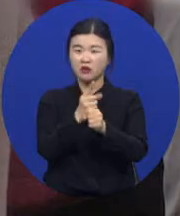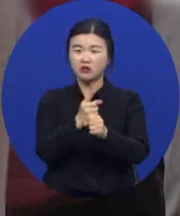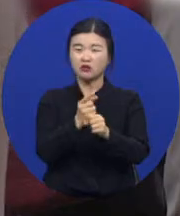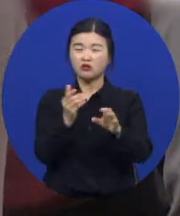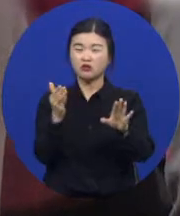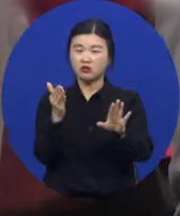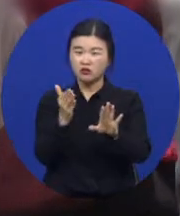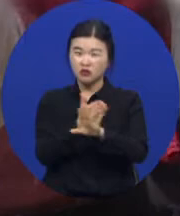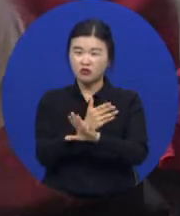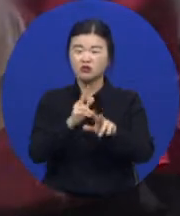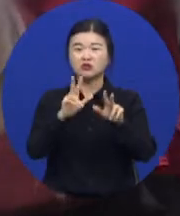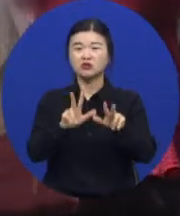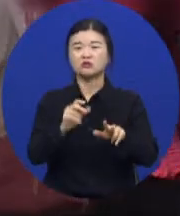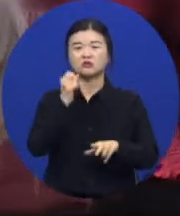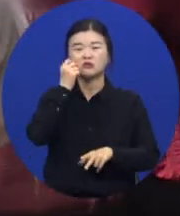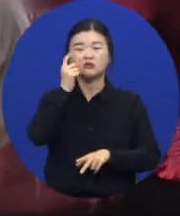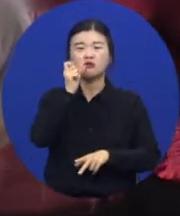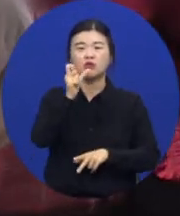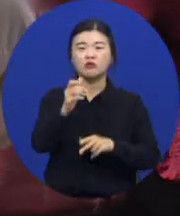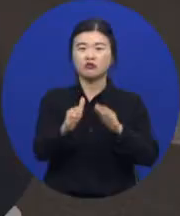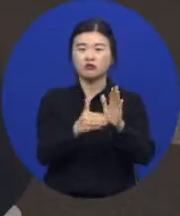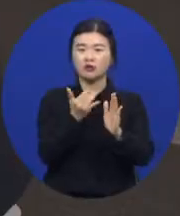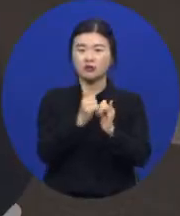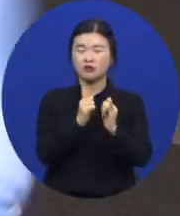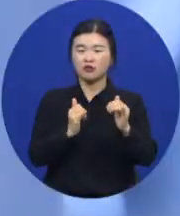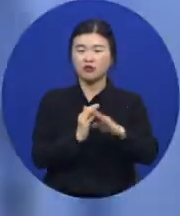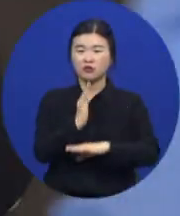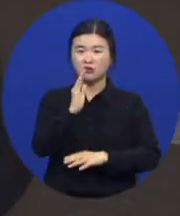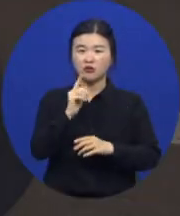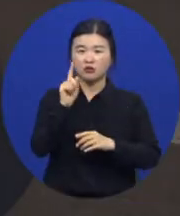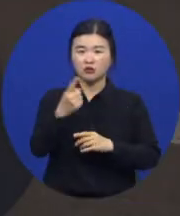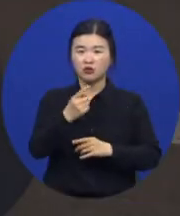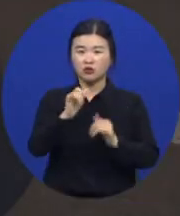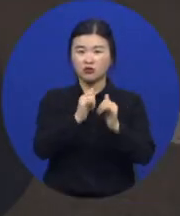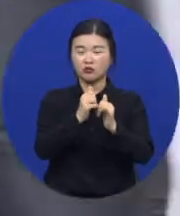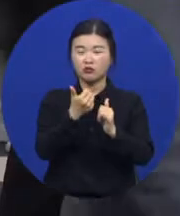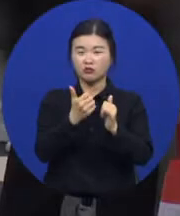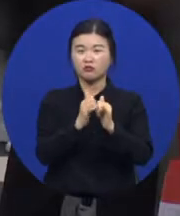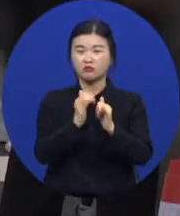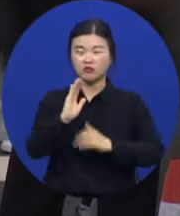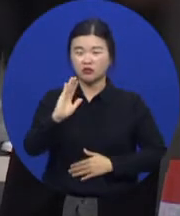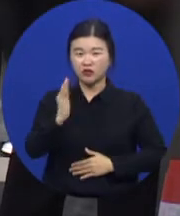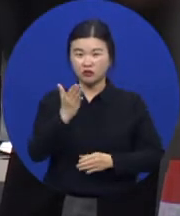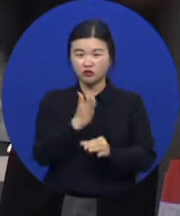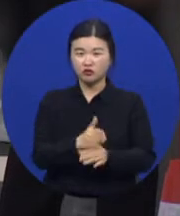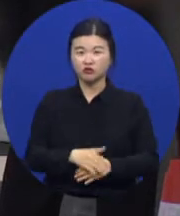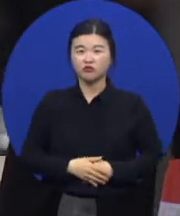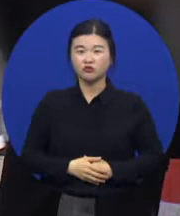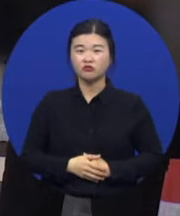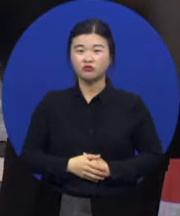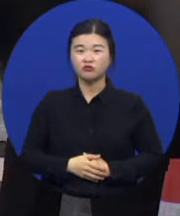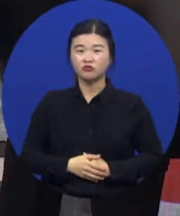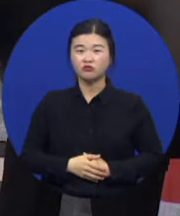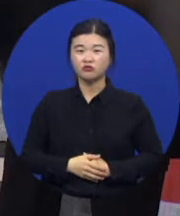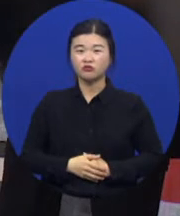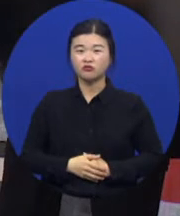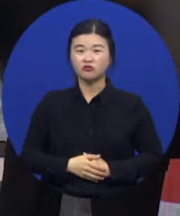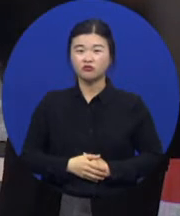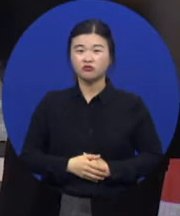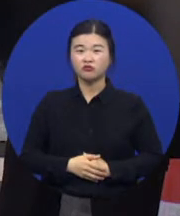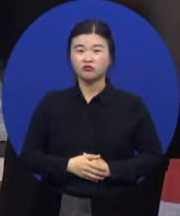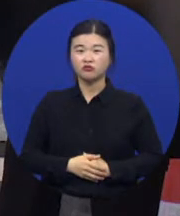이후 15개월 만에 900 명을 넘어 천 명에 육박하고 있습니다 mbc 뉴스 박주연 입니다